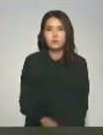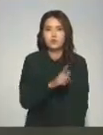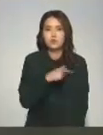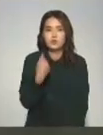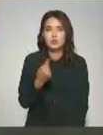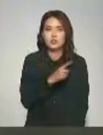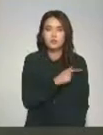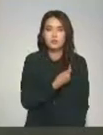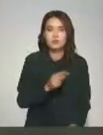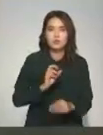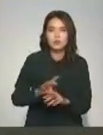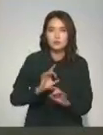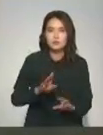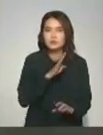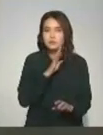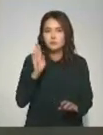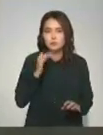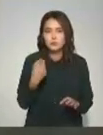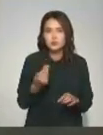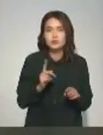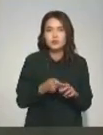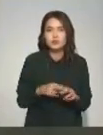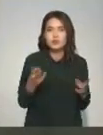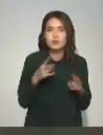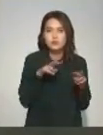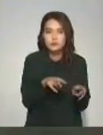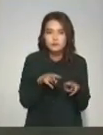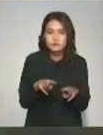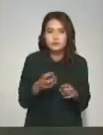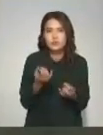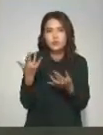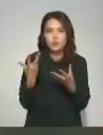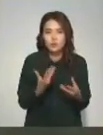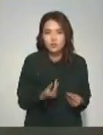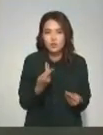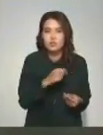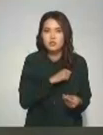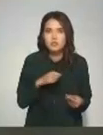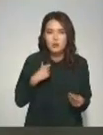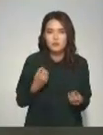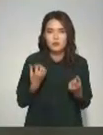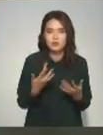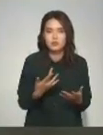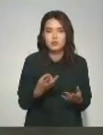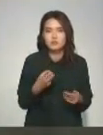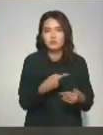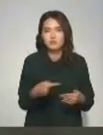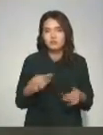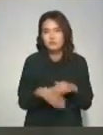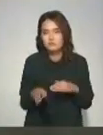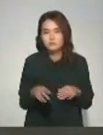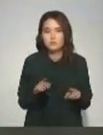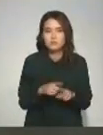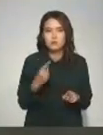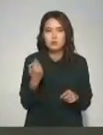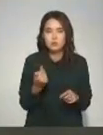Врачи объяснили матери, что у близнецов надо будет держать под наблюдением несколько дней. Она сама настояла на выписке, потому что она не